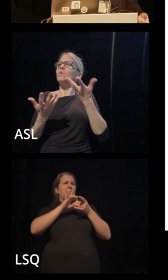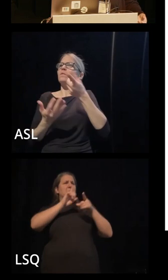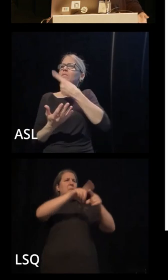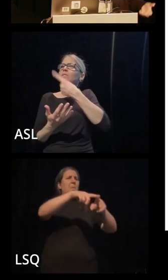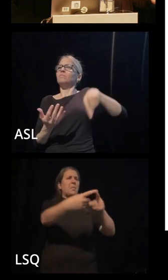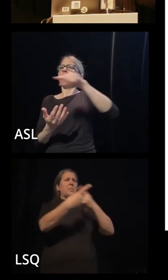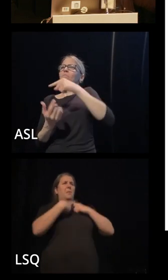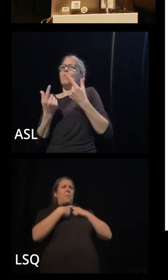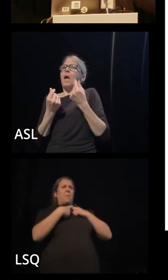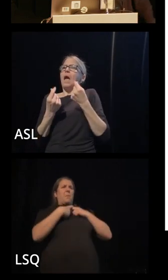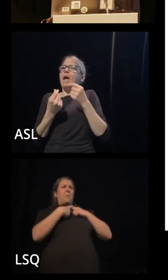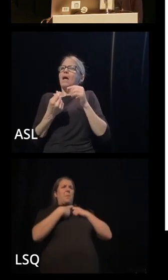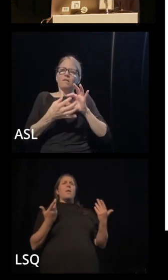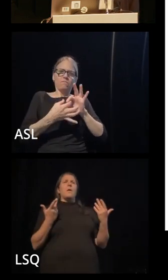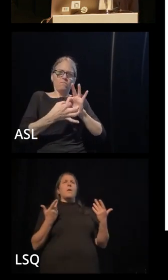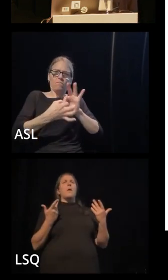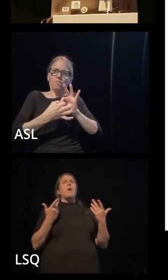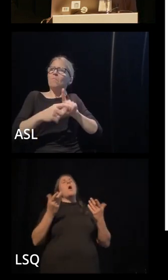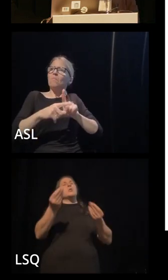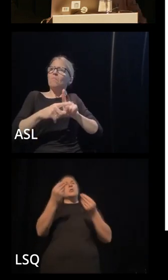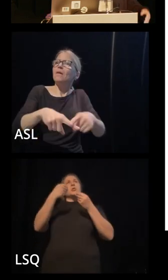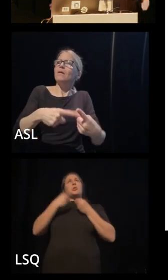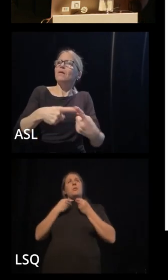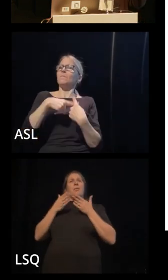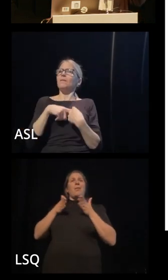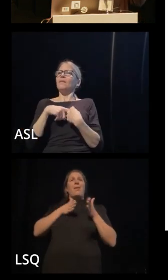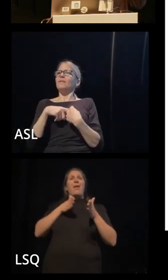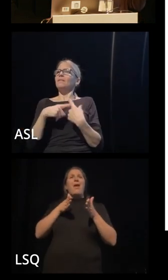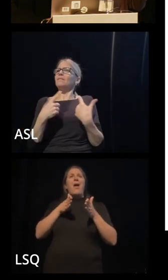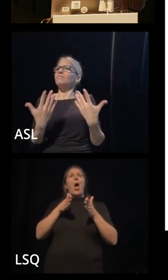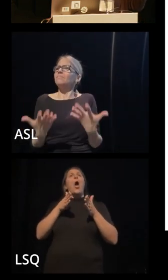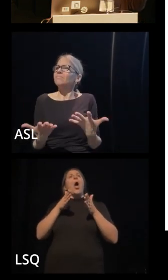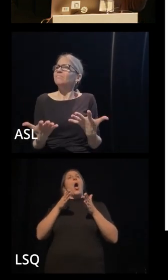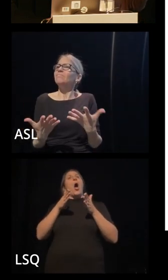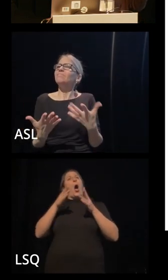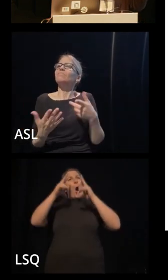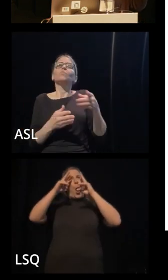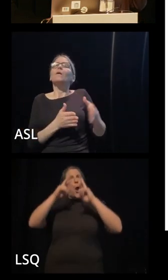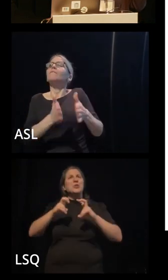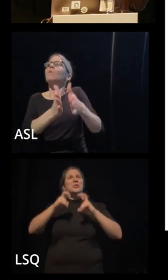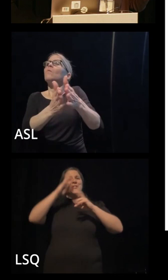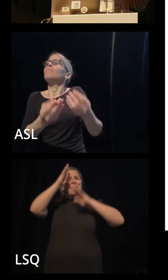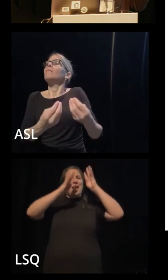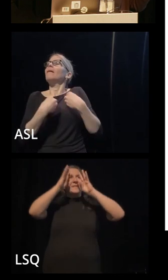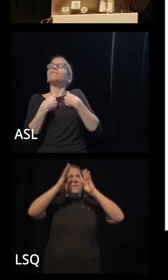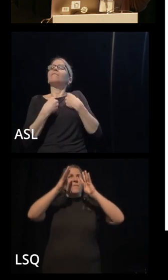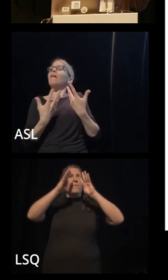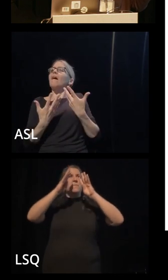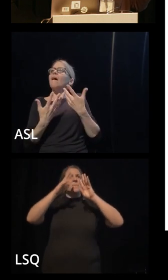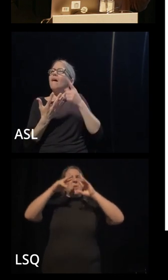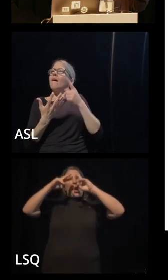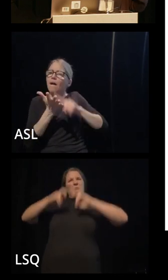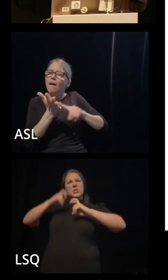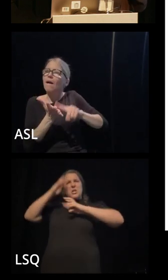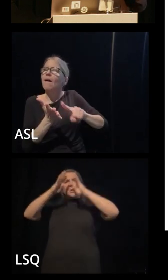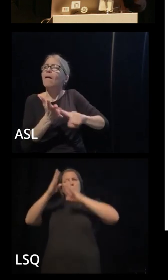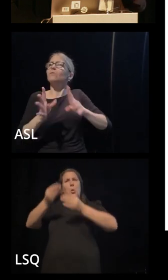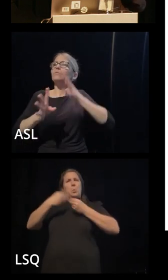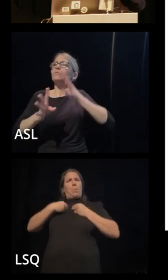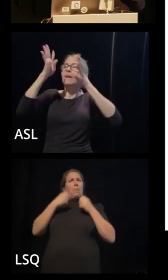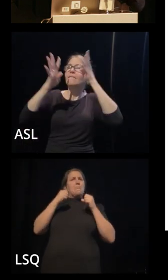ce qui m'a amené donc vers la recherche-création maritime et à percevoir cette recherche, le potentiel de la recherche-création